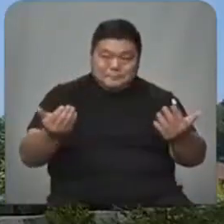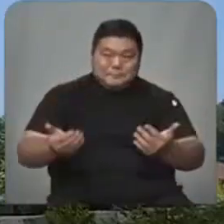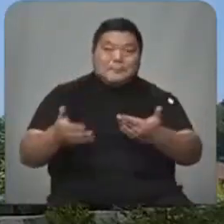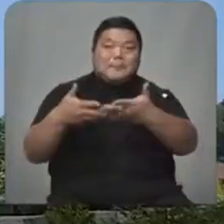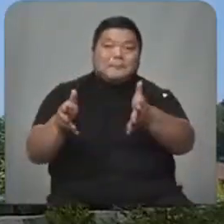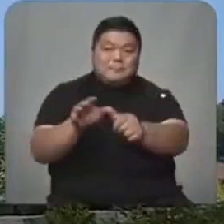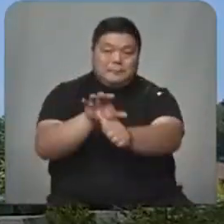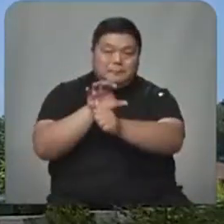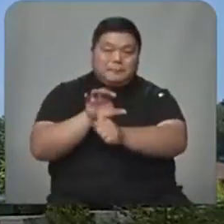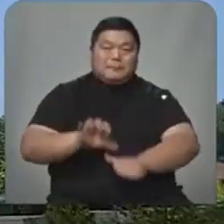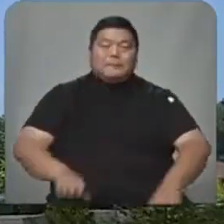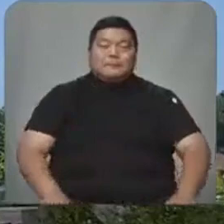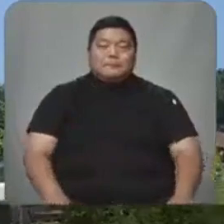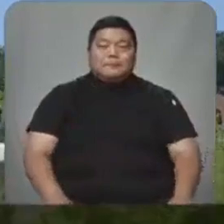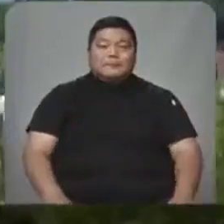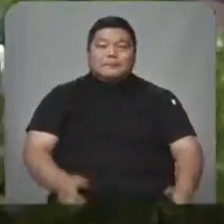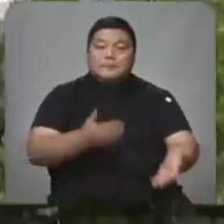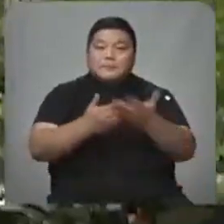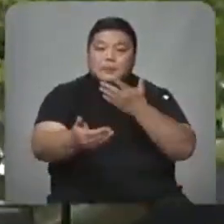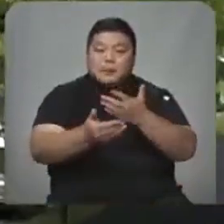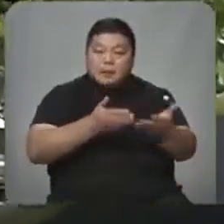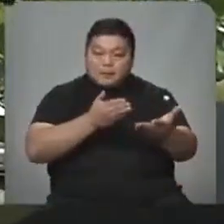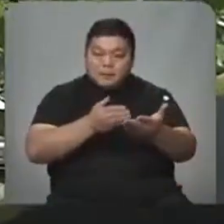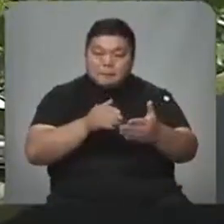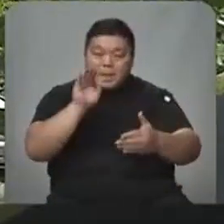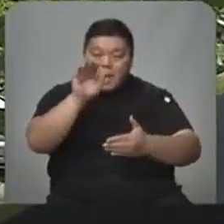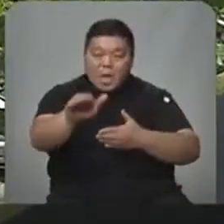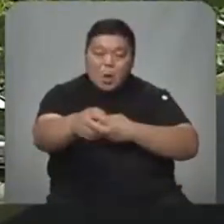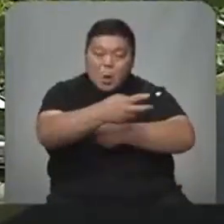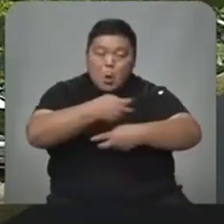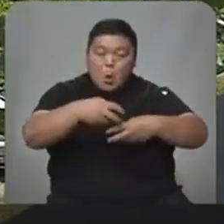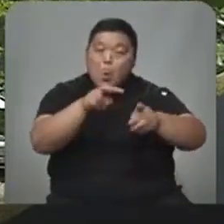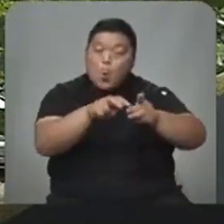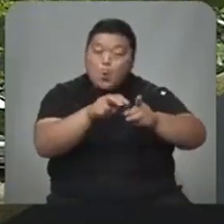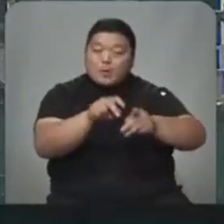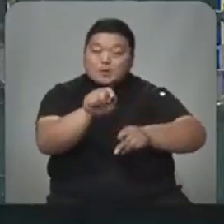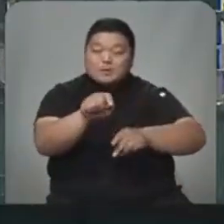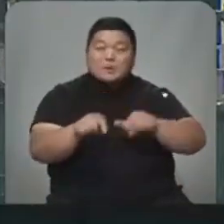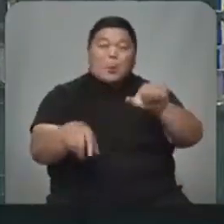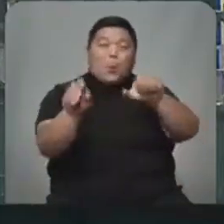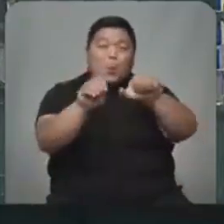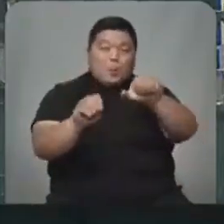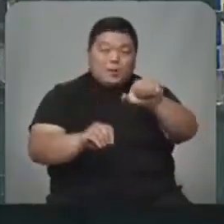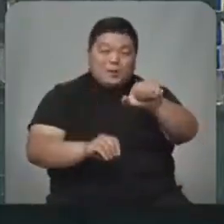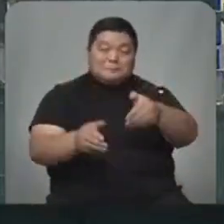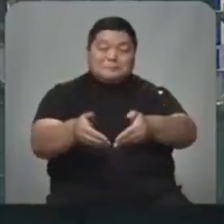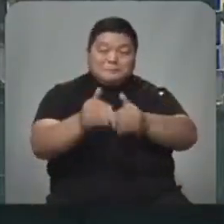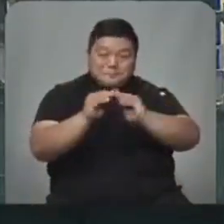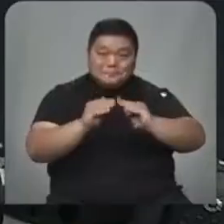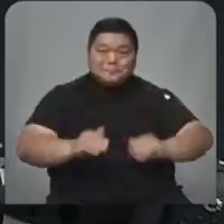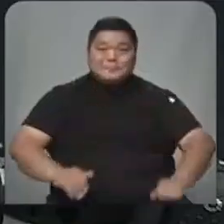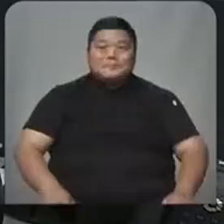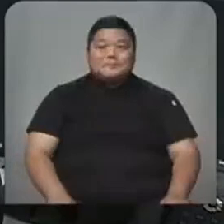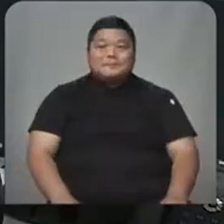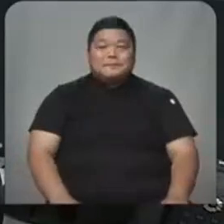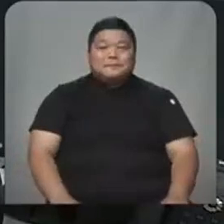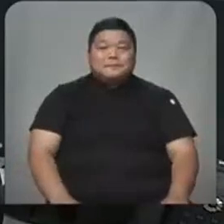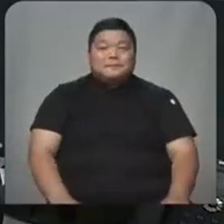활용합니다. 체험 연계 시설인 미래교통복합센터는 현재 공정률이 50%대에